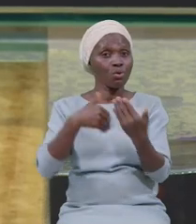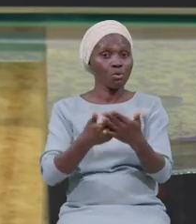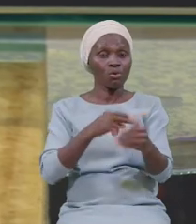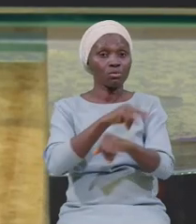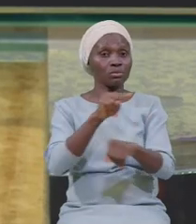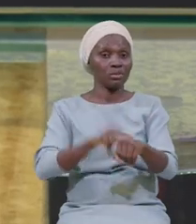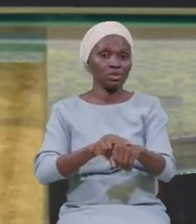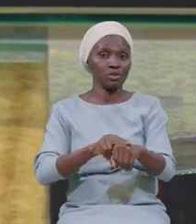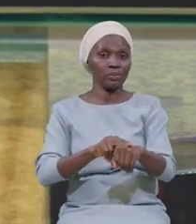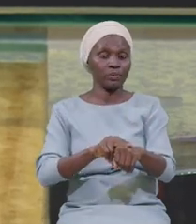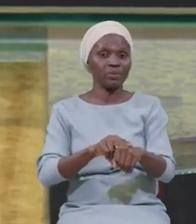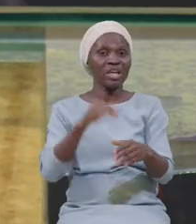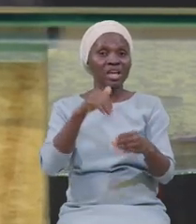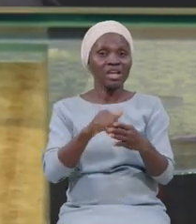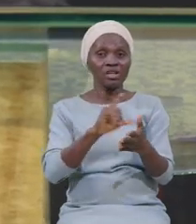Revenons à Joël 2,